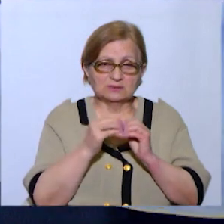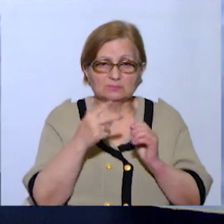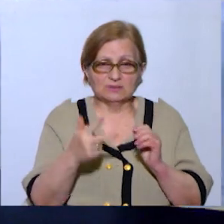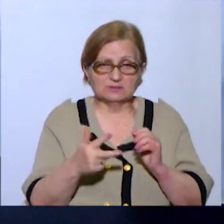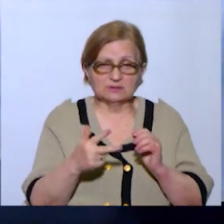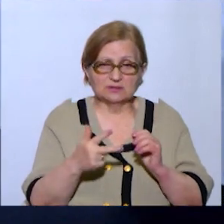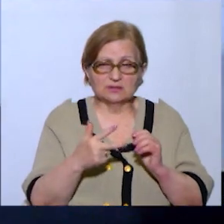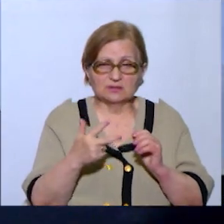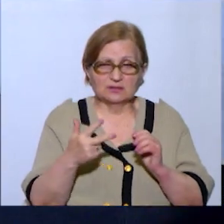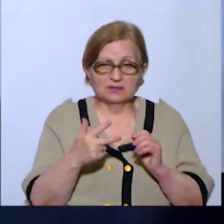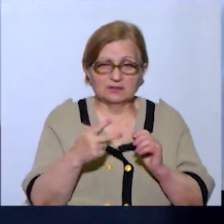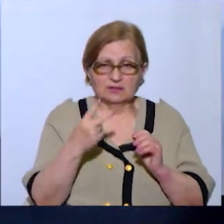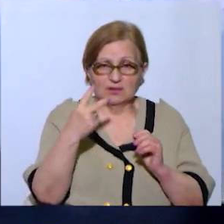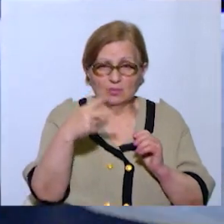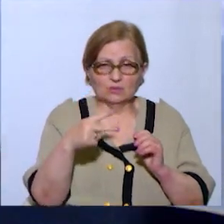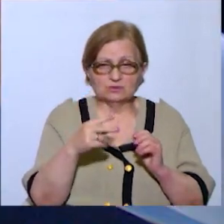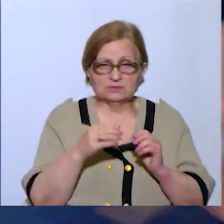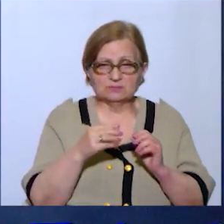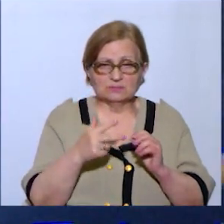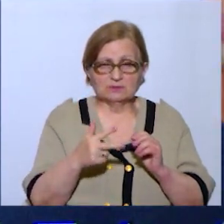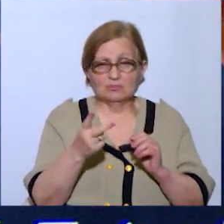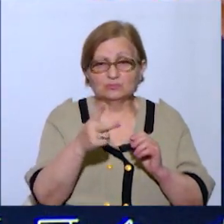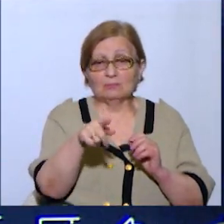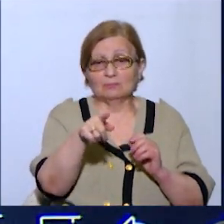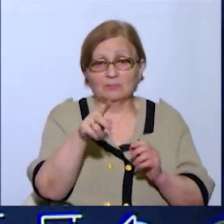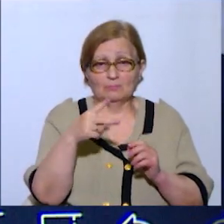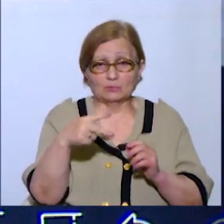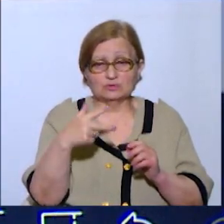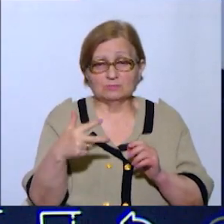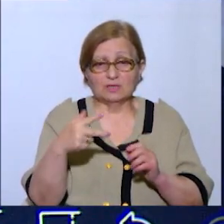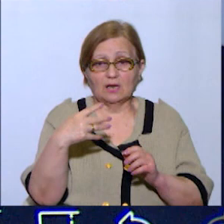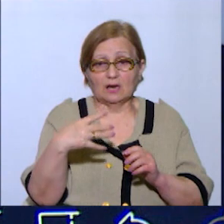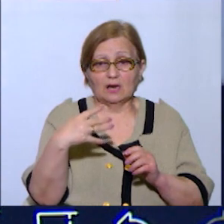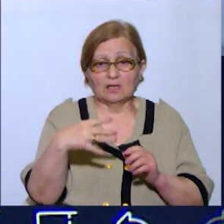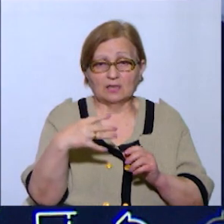10-13, ანუ 20^13, ამდენი ლიტრი უნდა იყოს